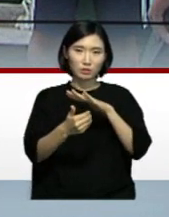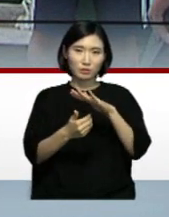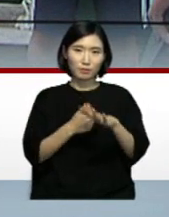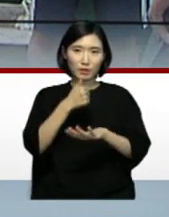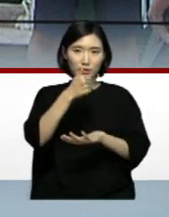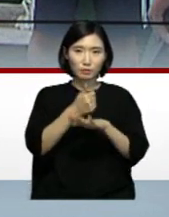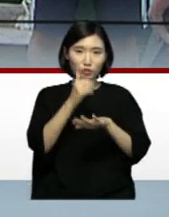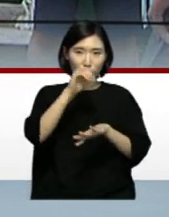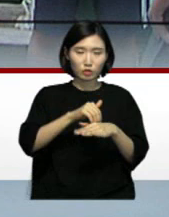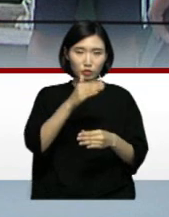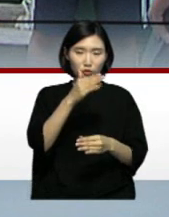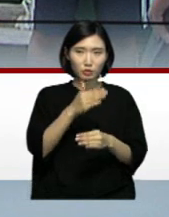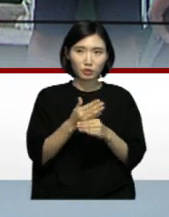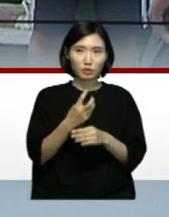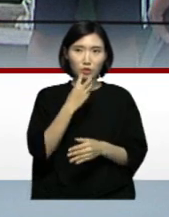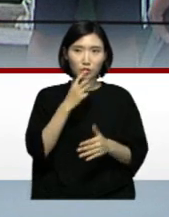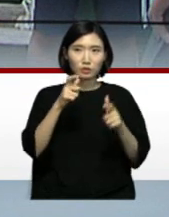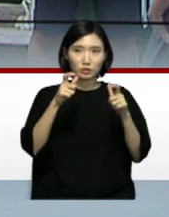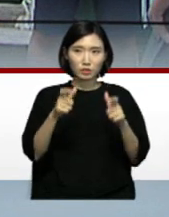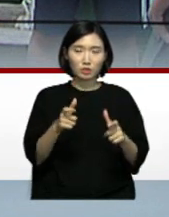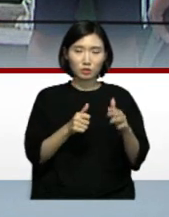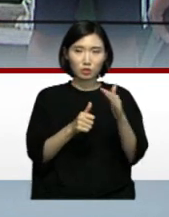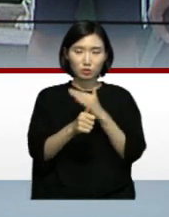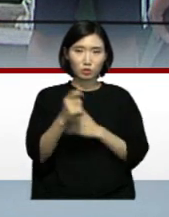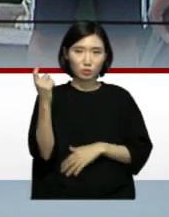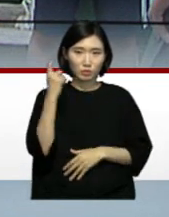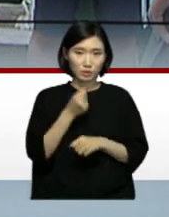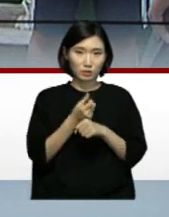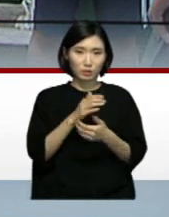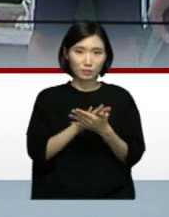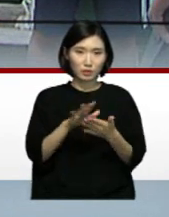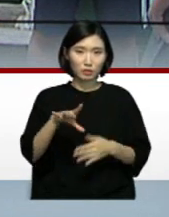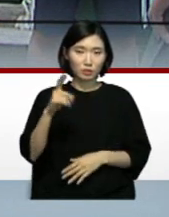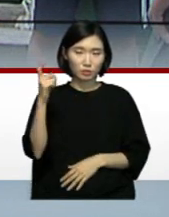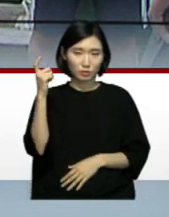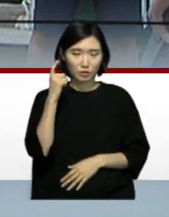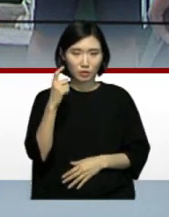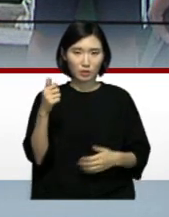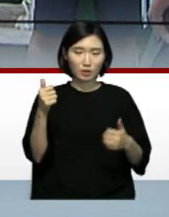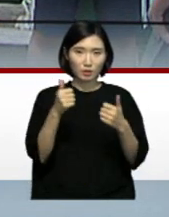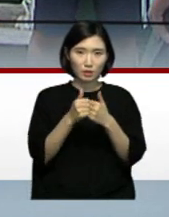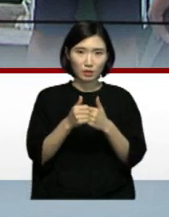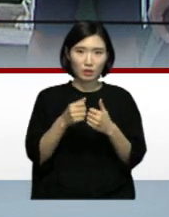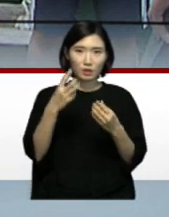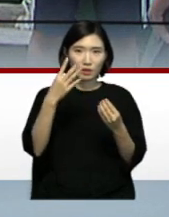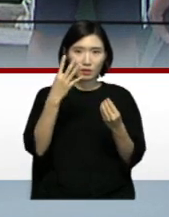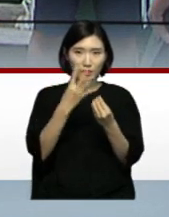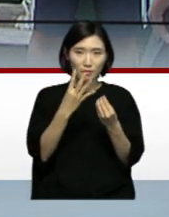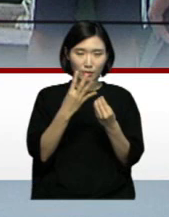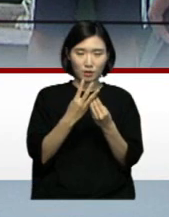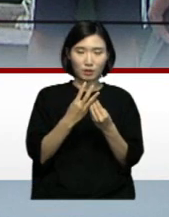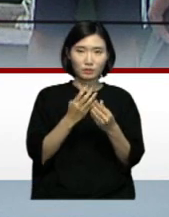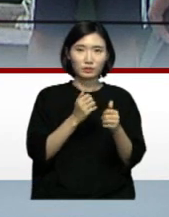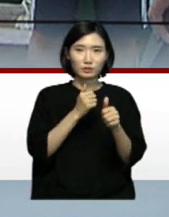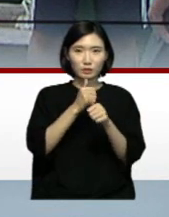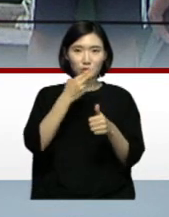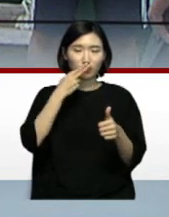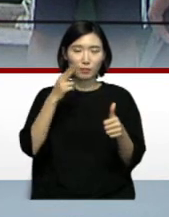담금질의 한창인 서울 지역 선수들 소식을 준비했습니다. 첫 소식은 대회 4연패 도전에 나선 테니스